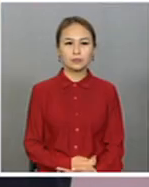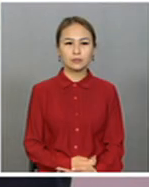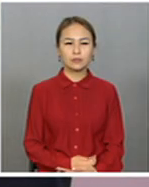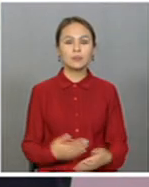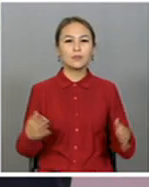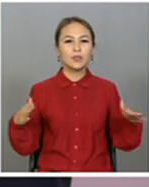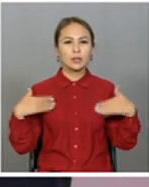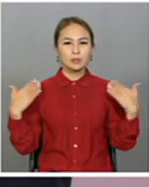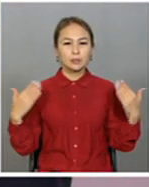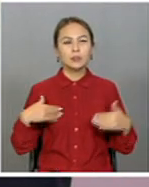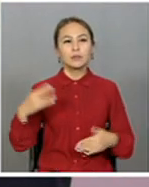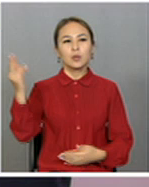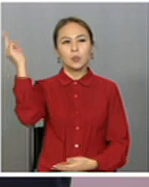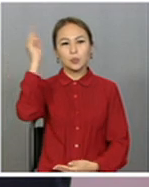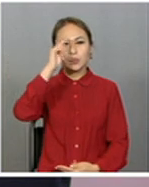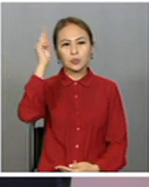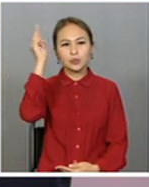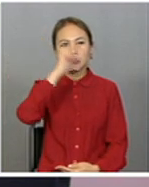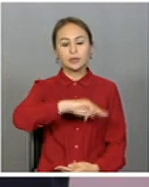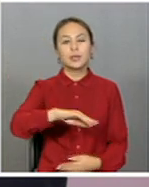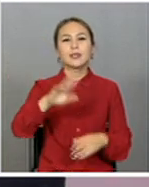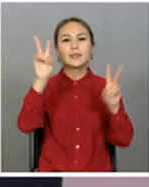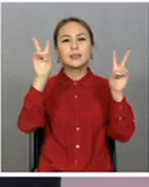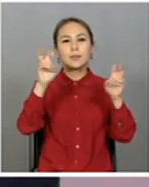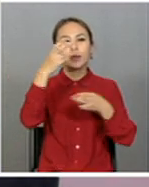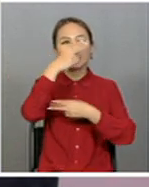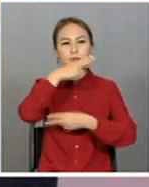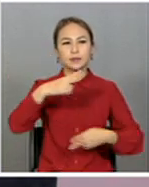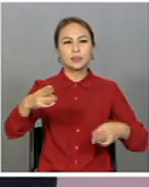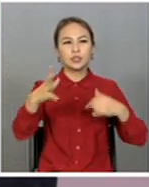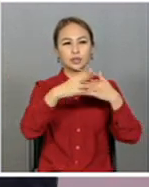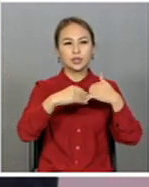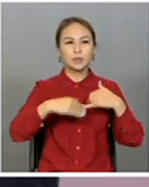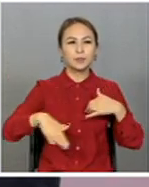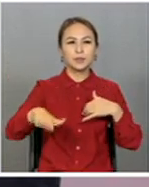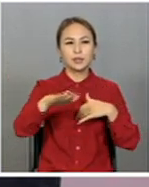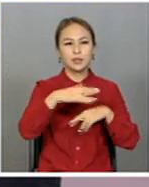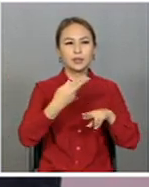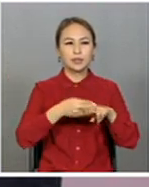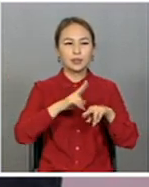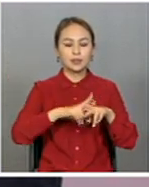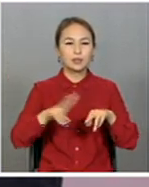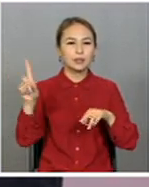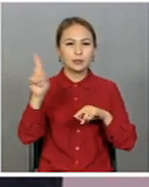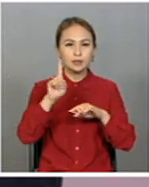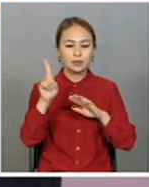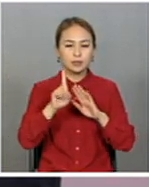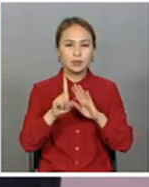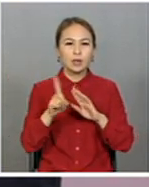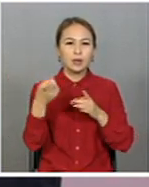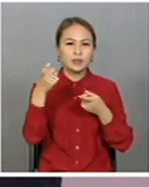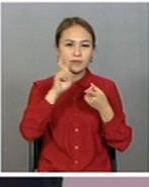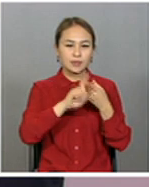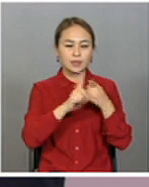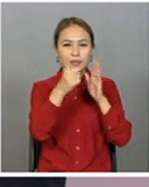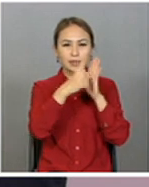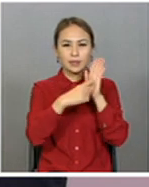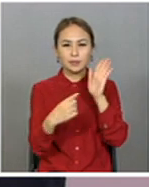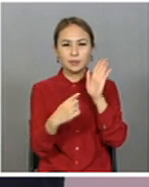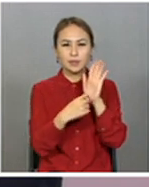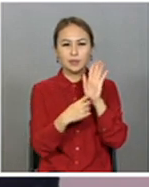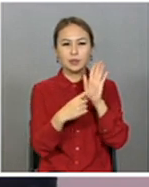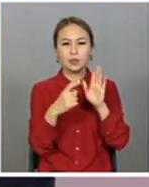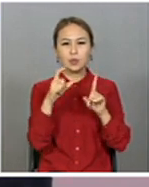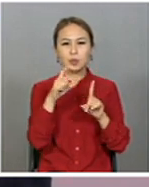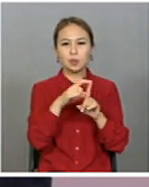Сәлеметсіңдер ме, оқушылар? Сабақтың тақырыбы «Жер бедері» деген не бөлімі бойынша лепті